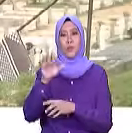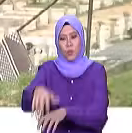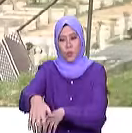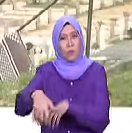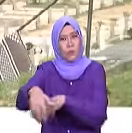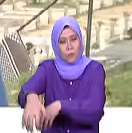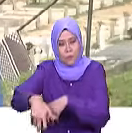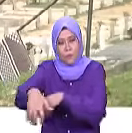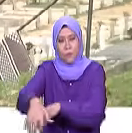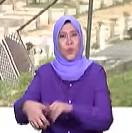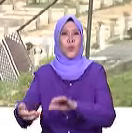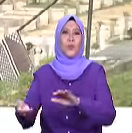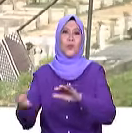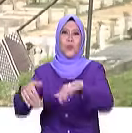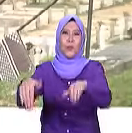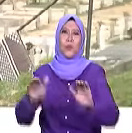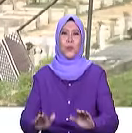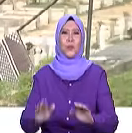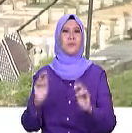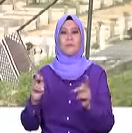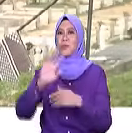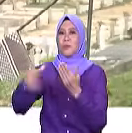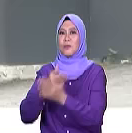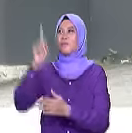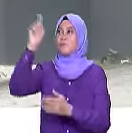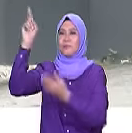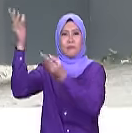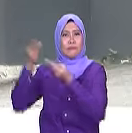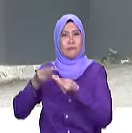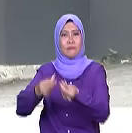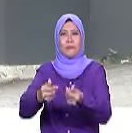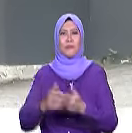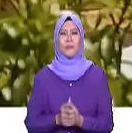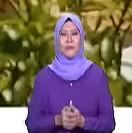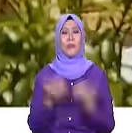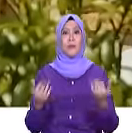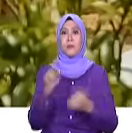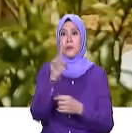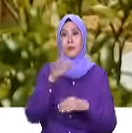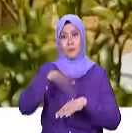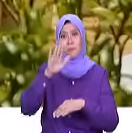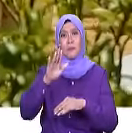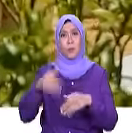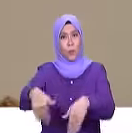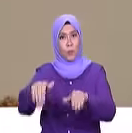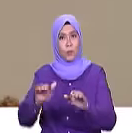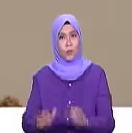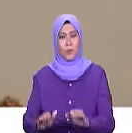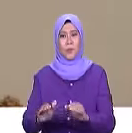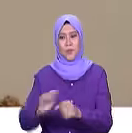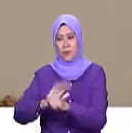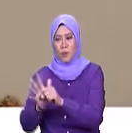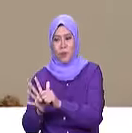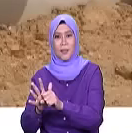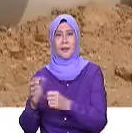uruskan, elok saja, alhamdulillah Tuhan pemudahkan semualah. Lebih 130 kubur jenazah pesakit COVID-19